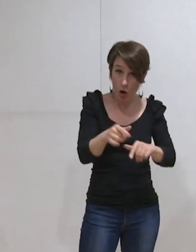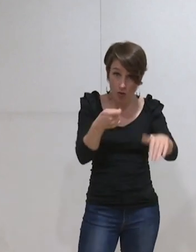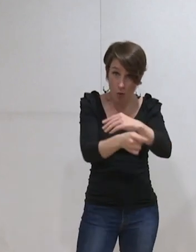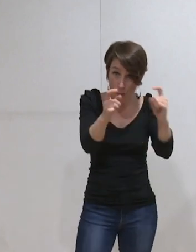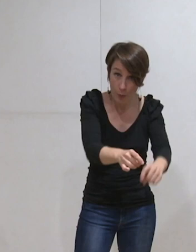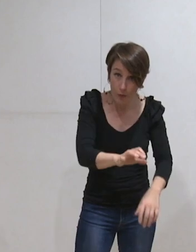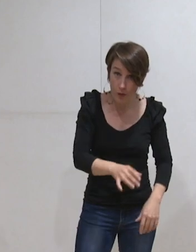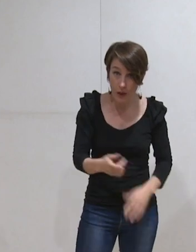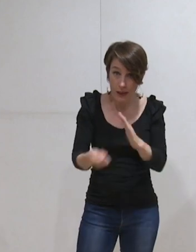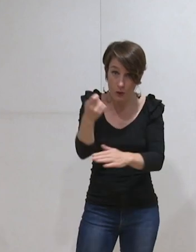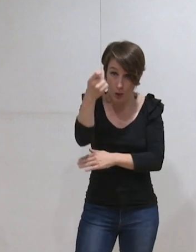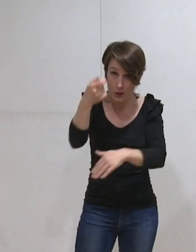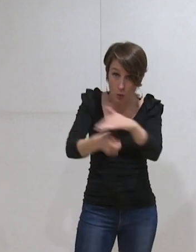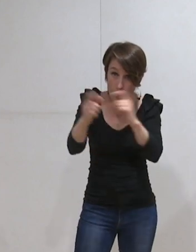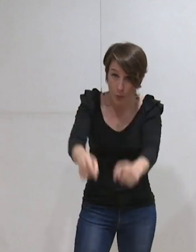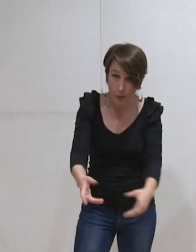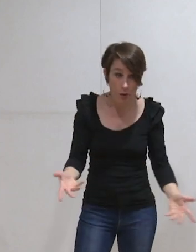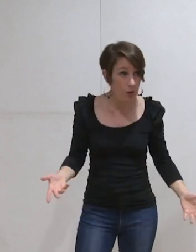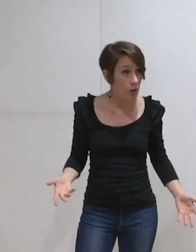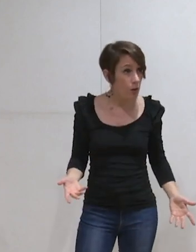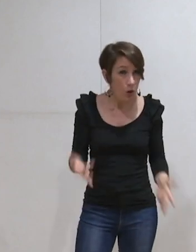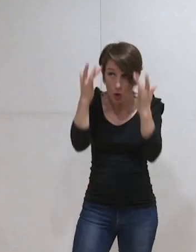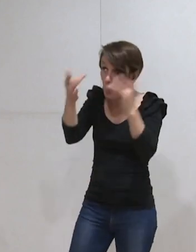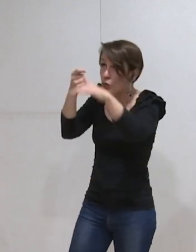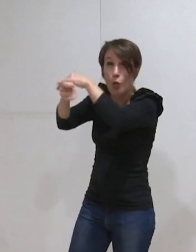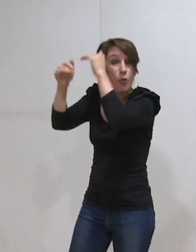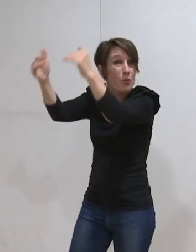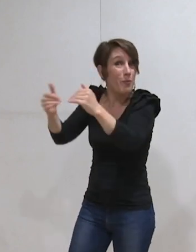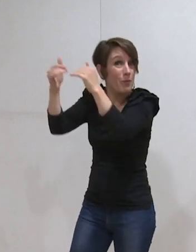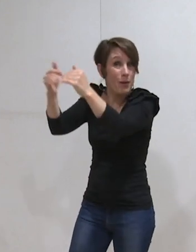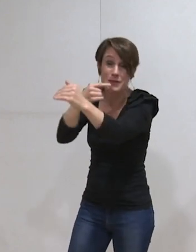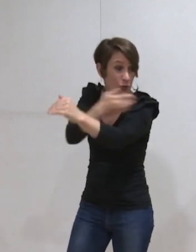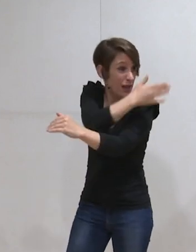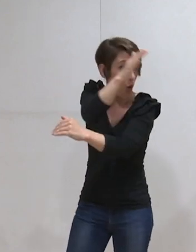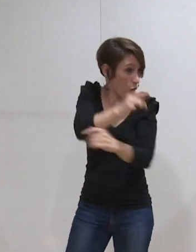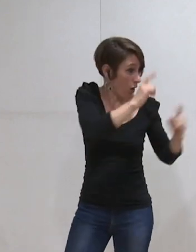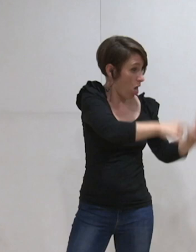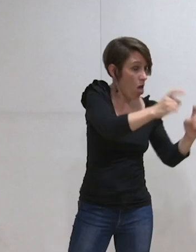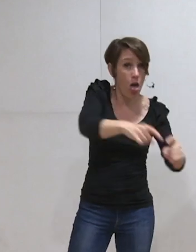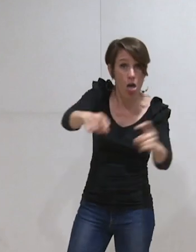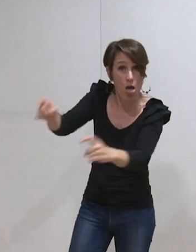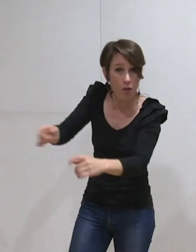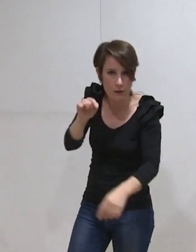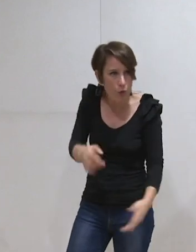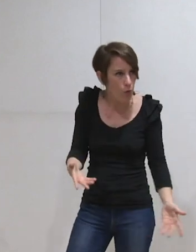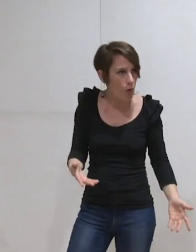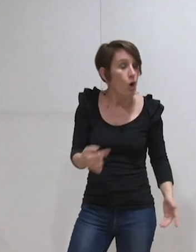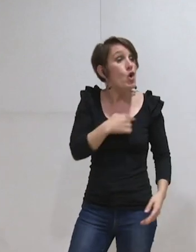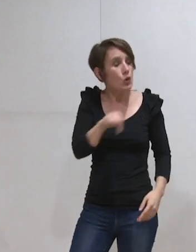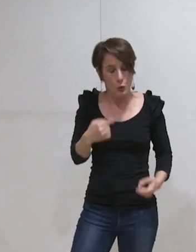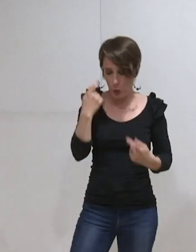l'on maintient les budgets pour la culture il faut en baisser encore plus d'autres nous avons fait le choix d'avoir une politique